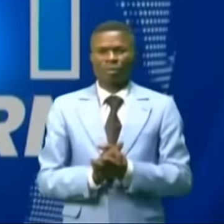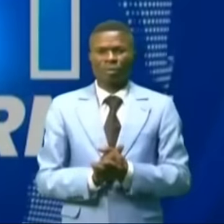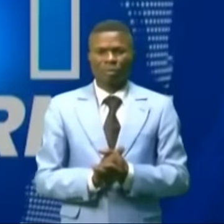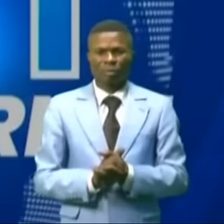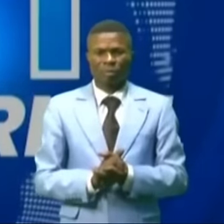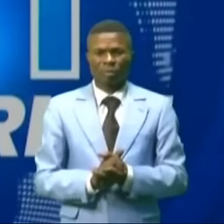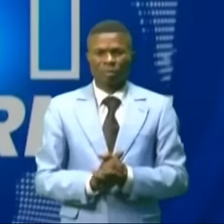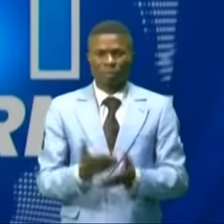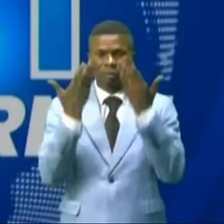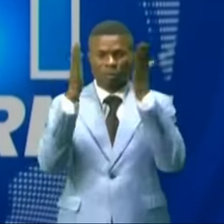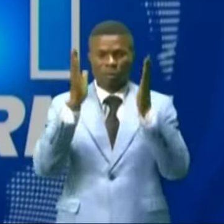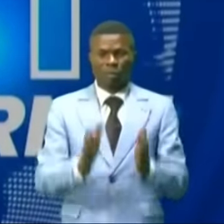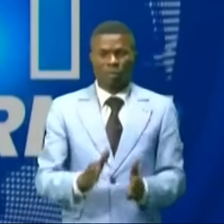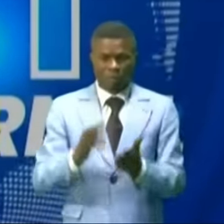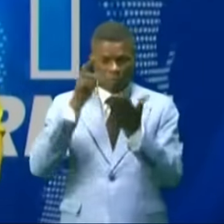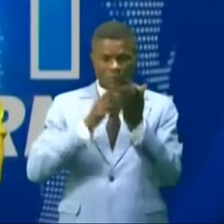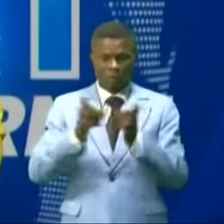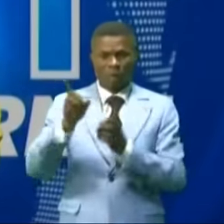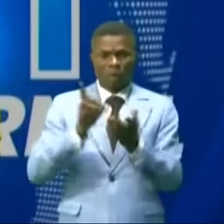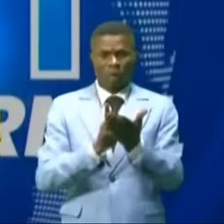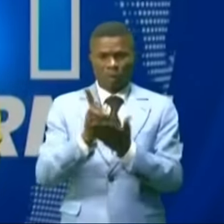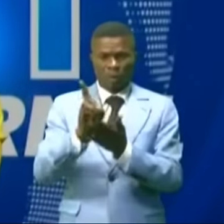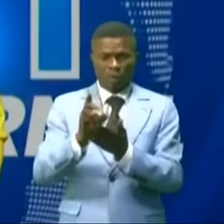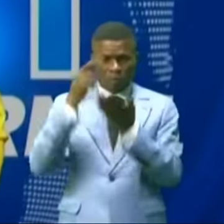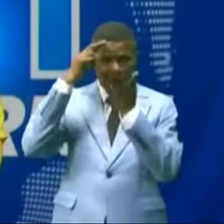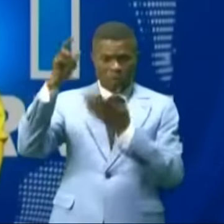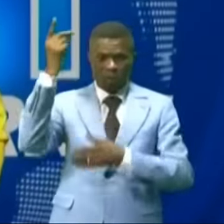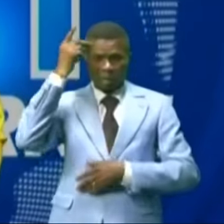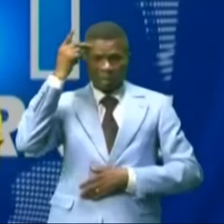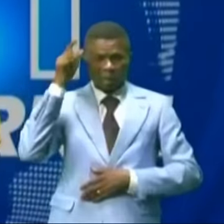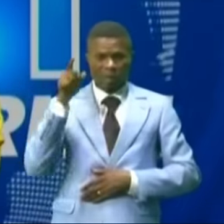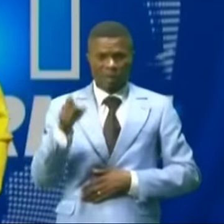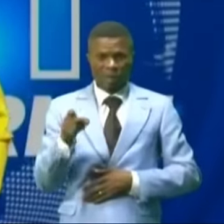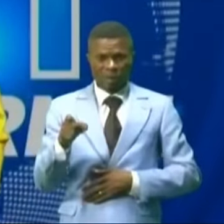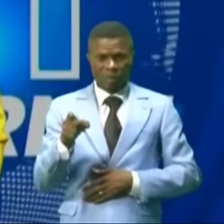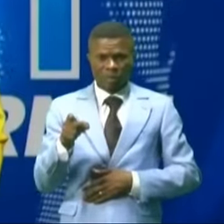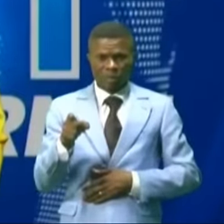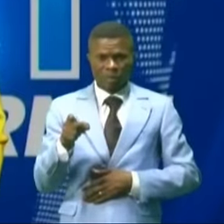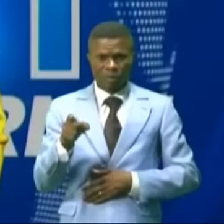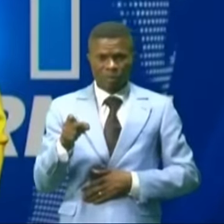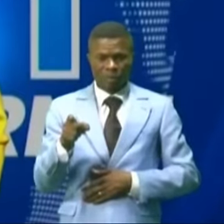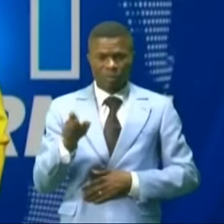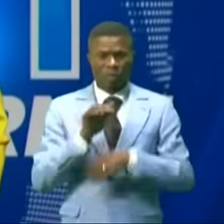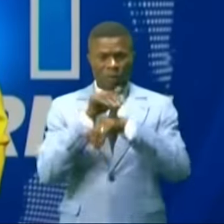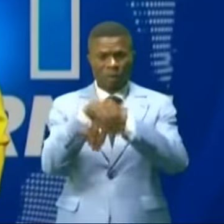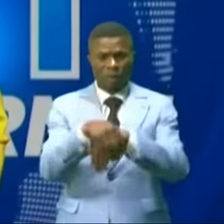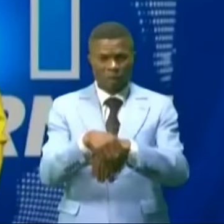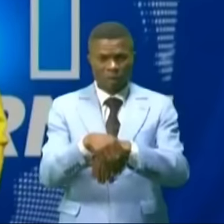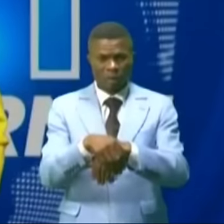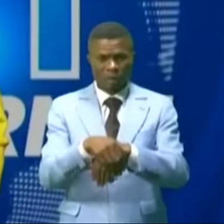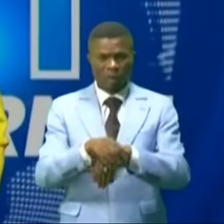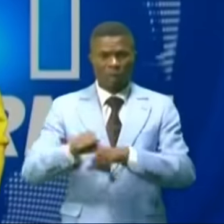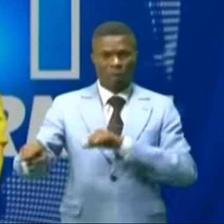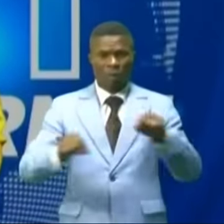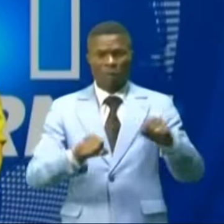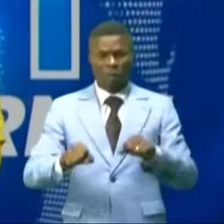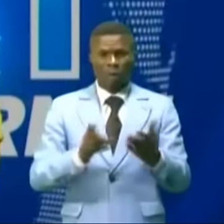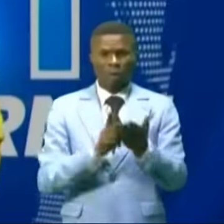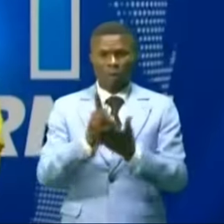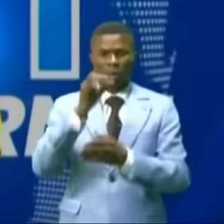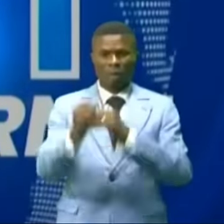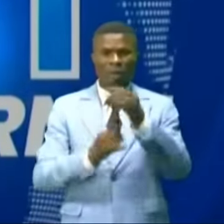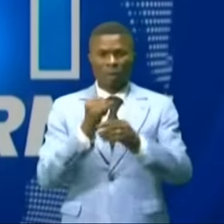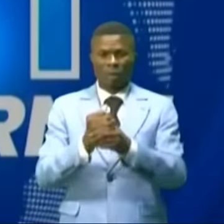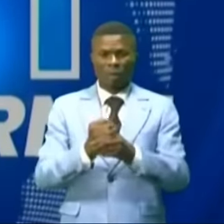Et puis les étudiants de la faculté de droit de l'université de Kinshasa qui ont pris part au concours de droit international